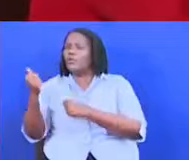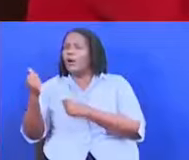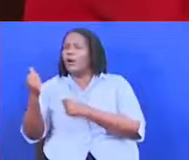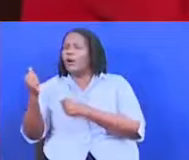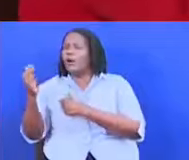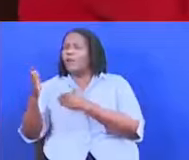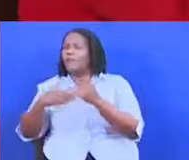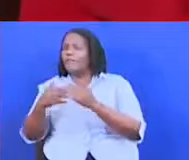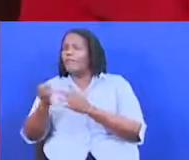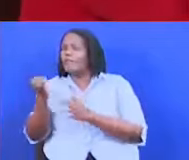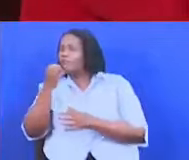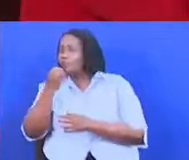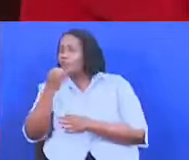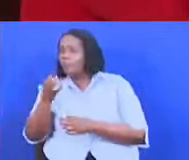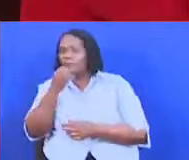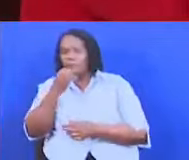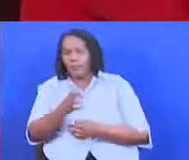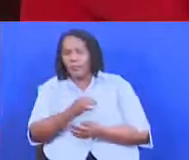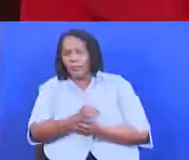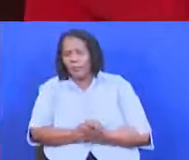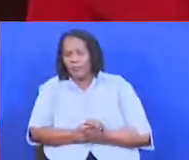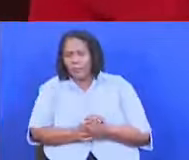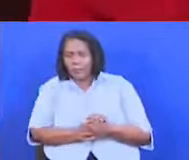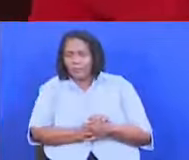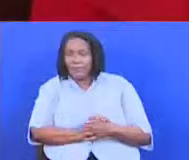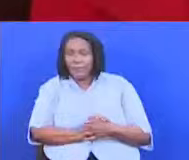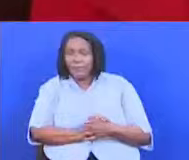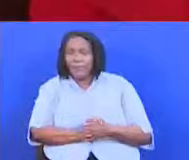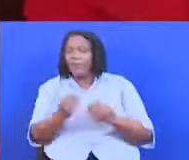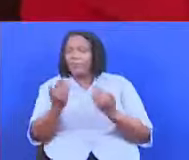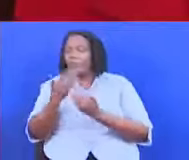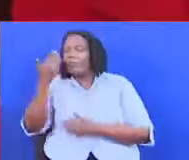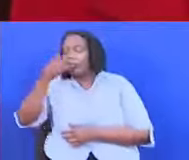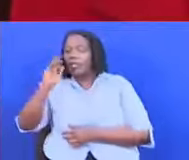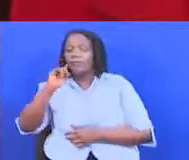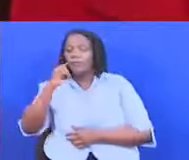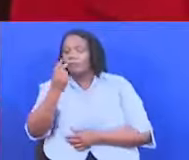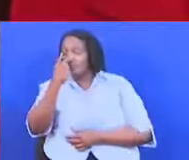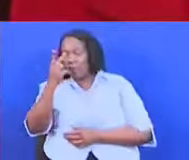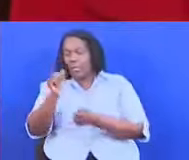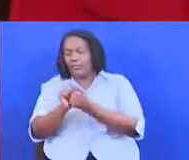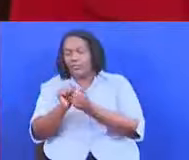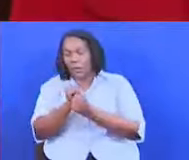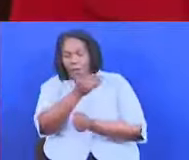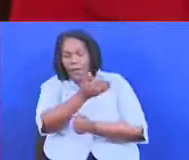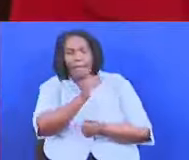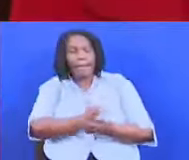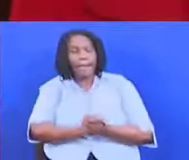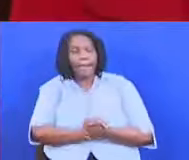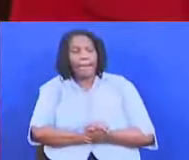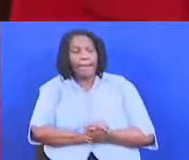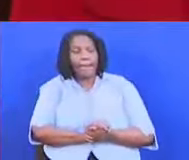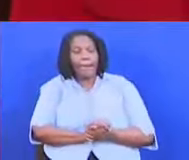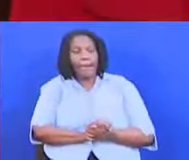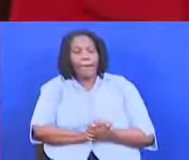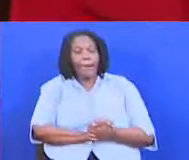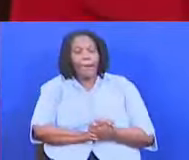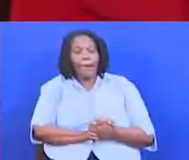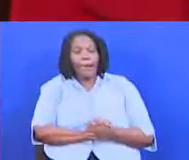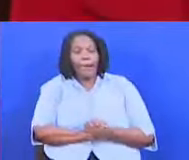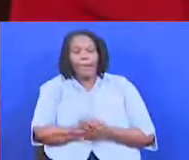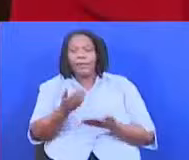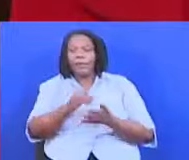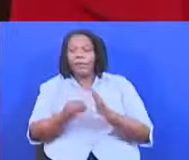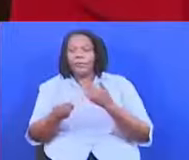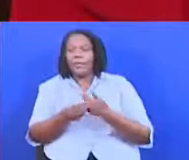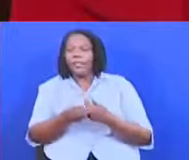mawasiliano ya watu na wakafanya mambo ambayo sio mazuri. Kwa hiyo niombe hilo sana liangaliwe, kwa sababu ni swala ambalo linakwenda katika